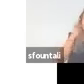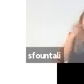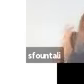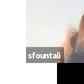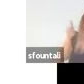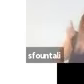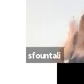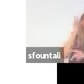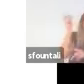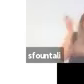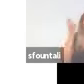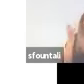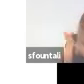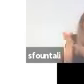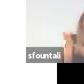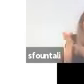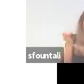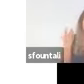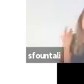Όλοι